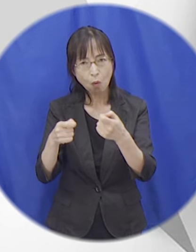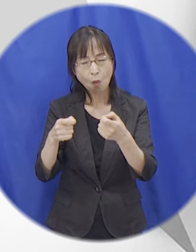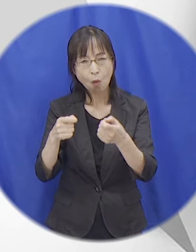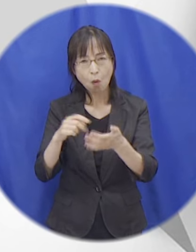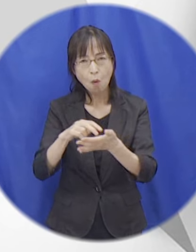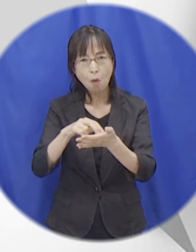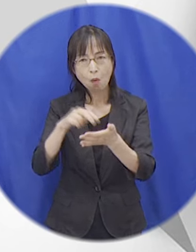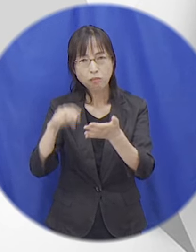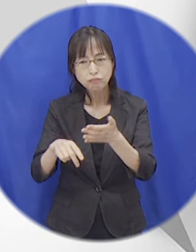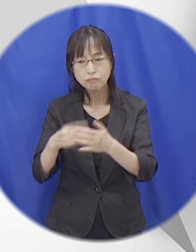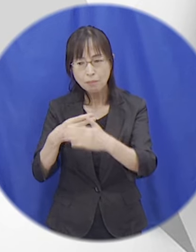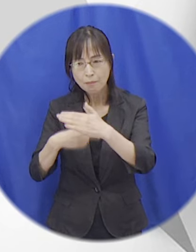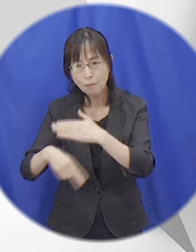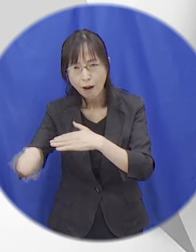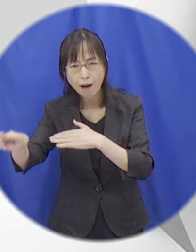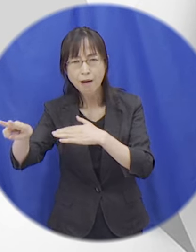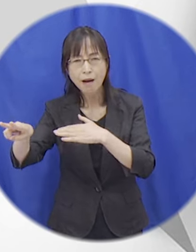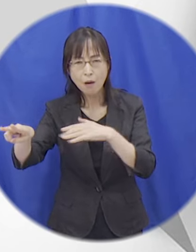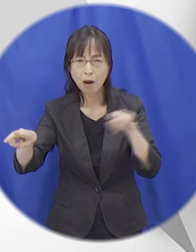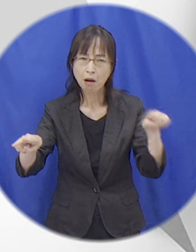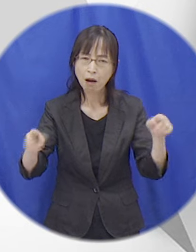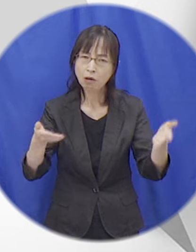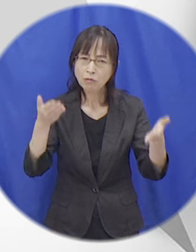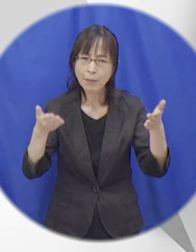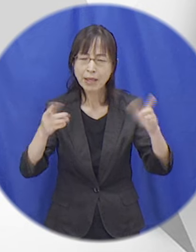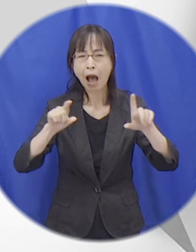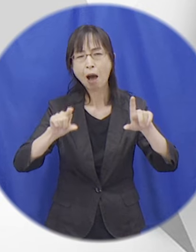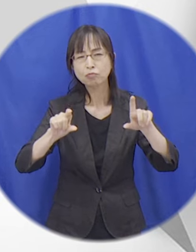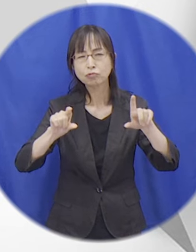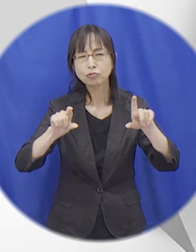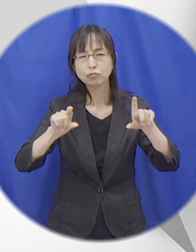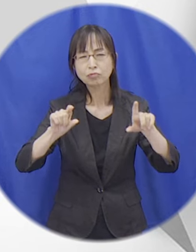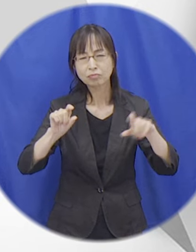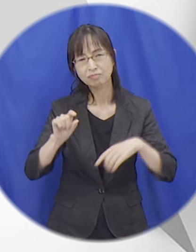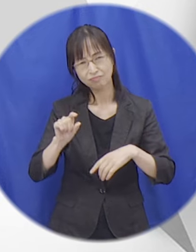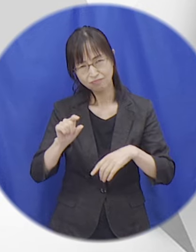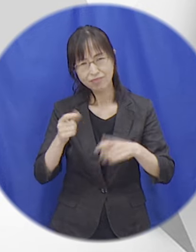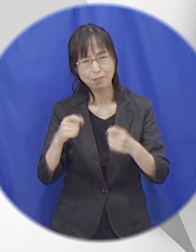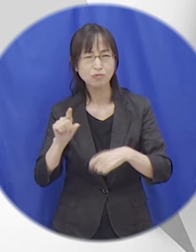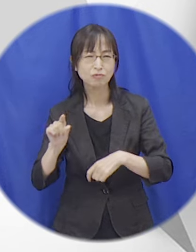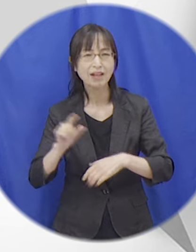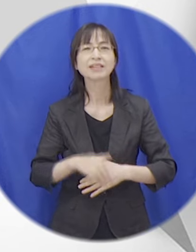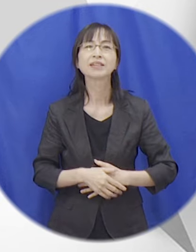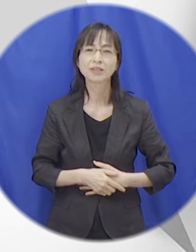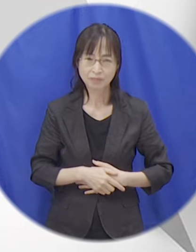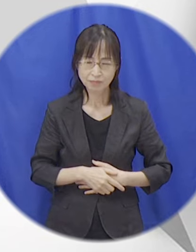つ来街者というのはですね、渋谷新宿の半分程度にとどまっていることがわかります。